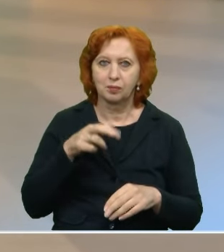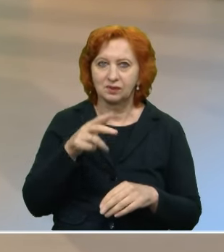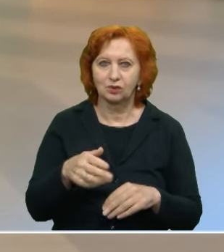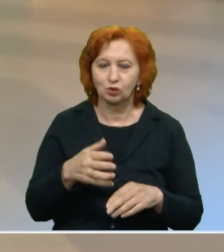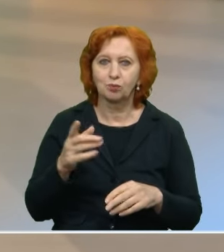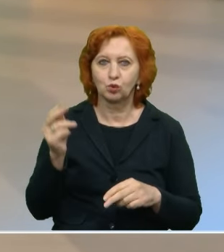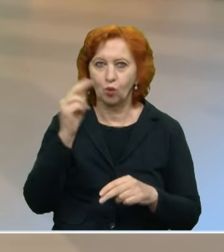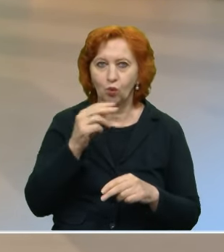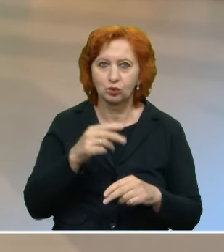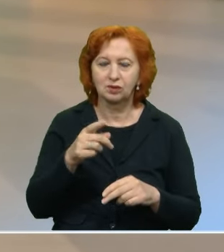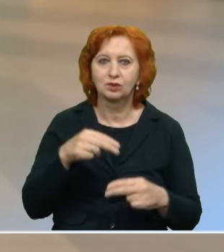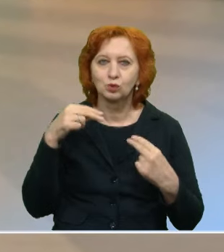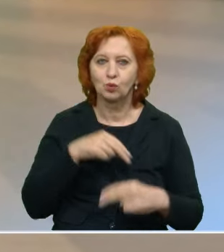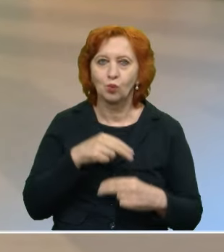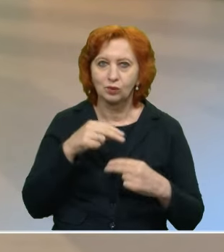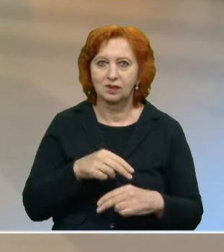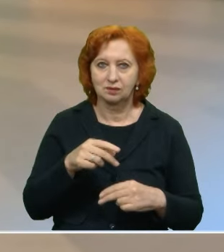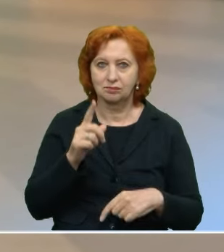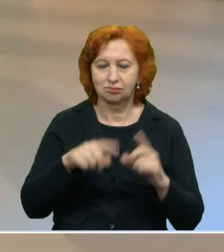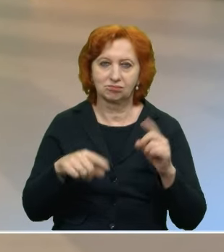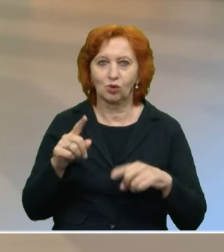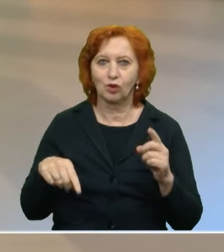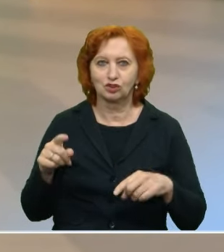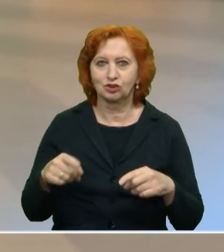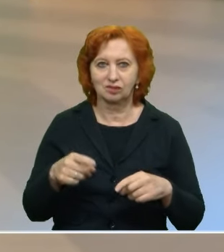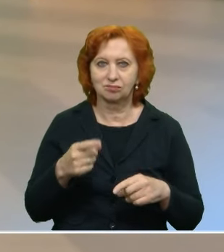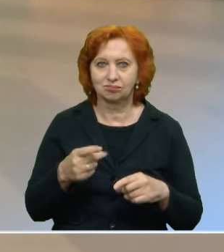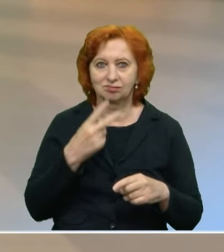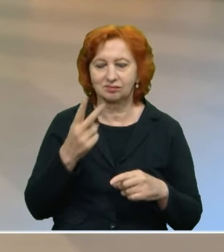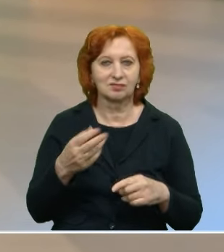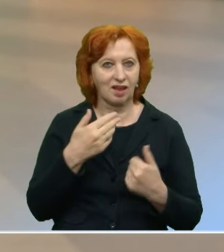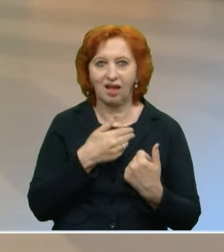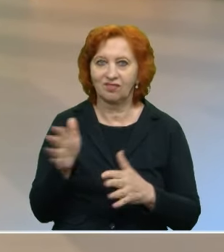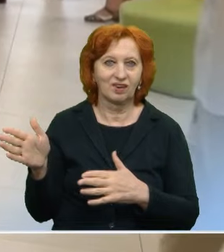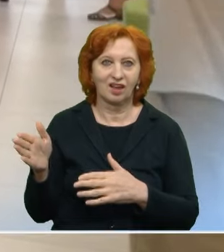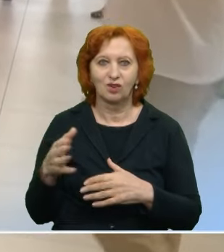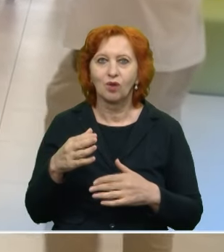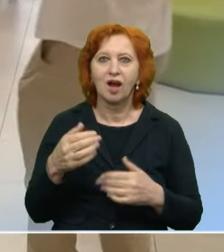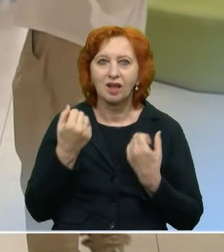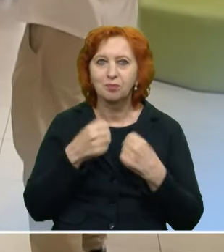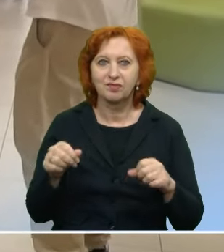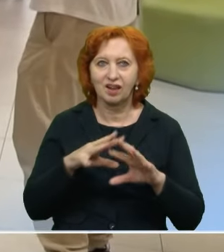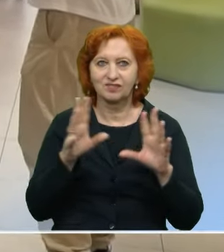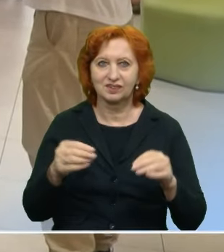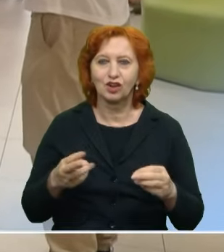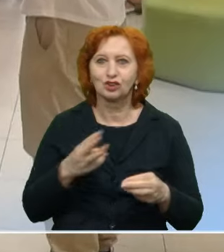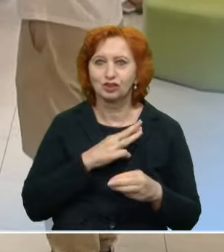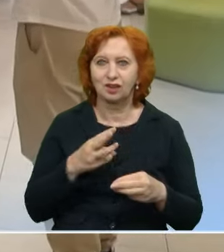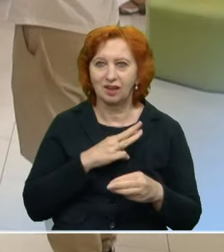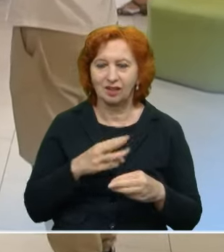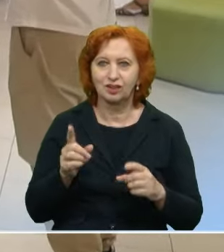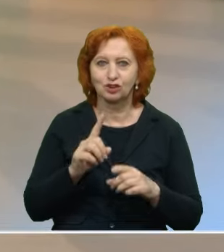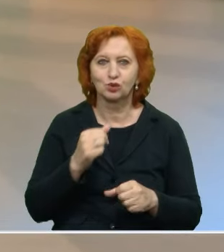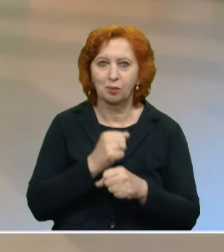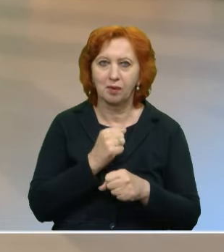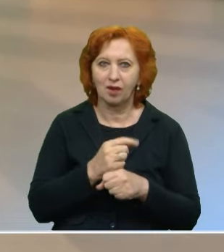трудиться, потому что слово «труд», оно иногда вот детей отвлекает, отбивает у них всякое желание что-либо делать.